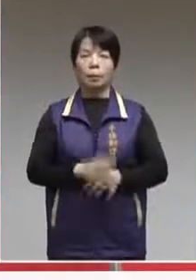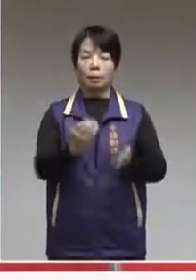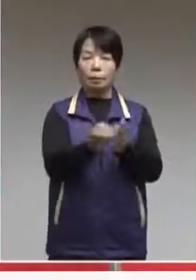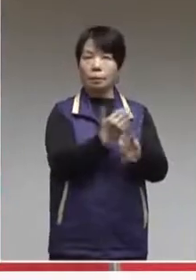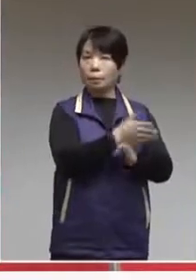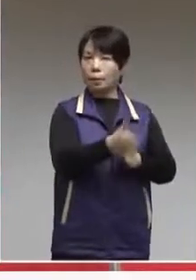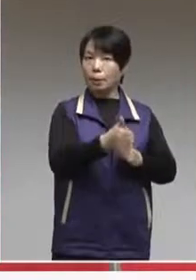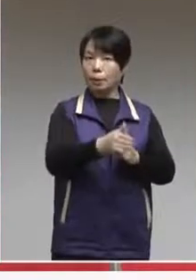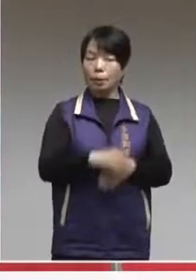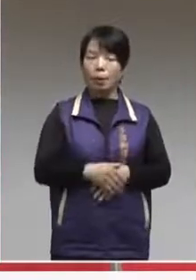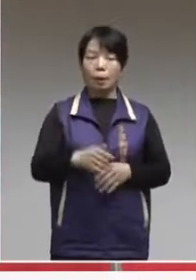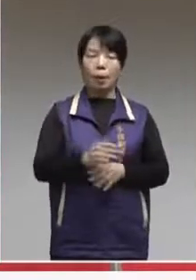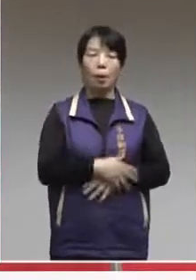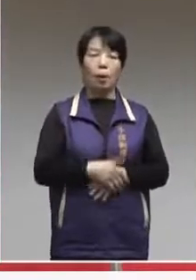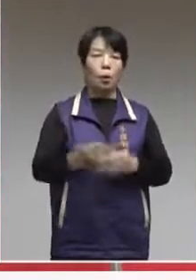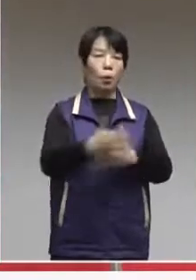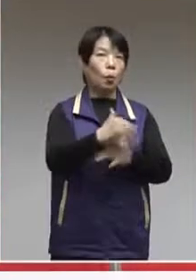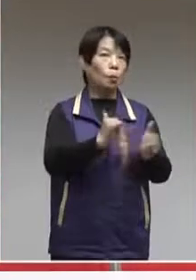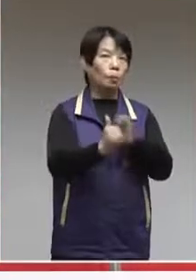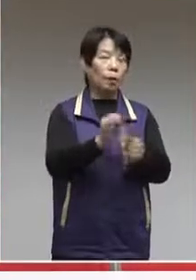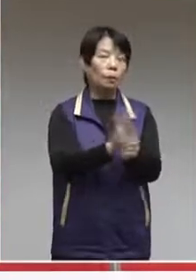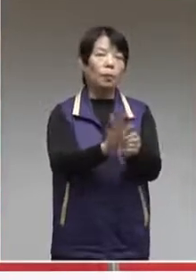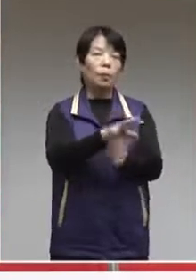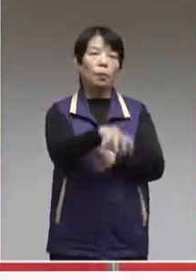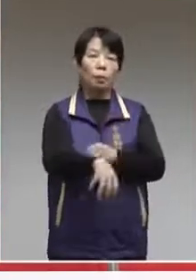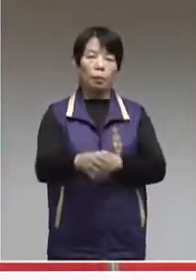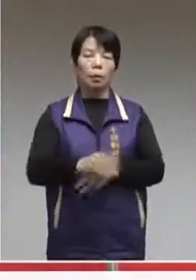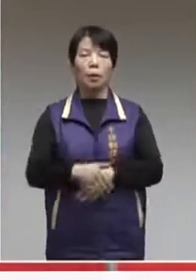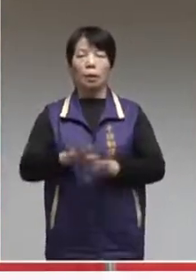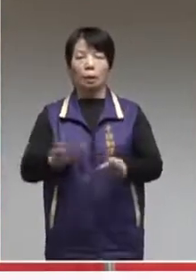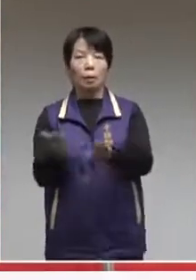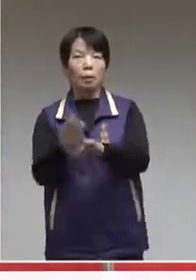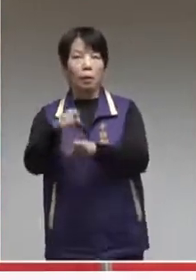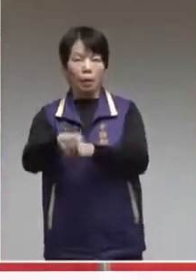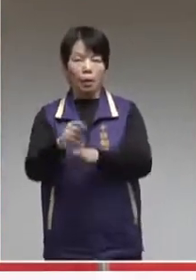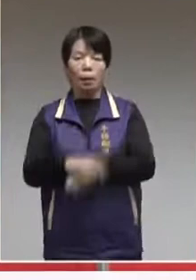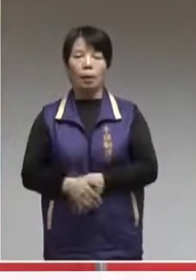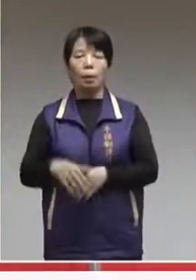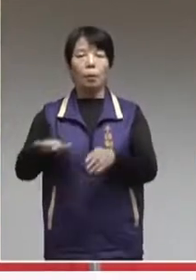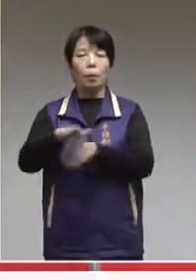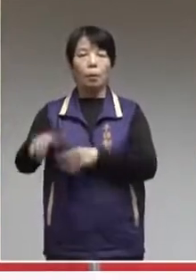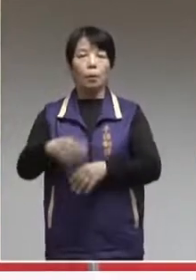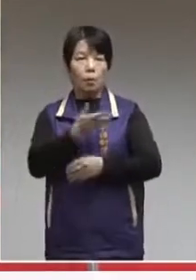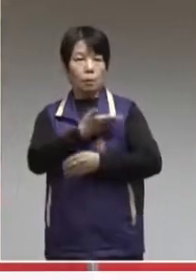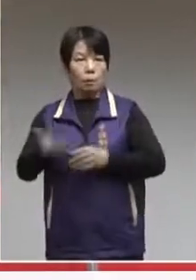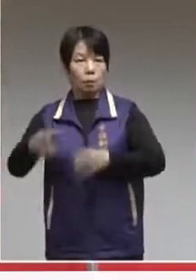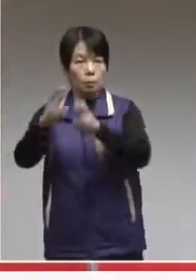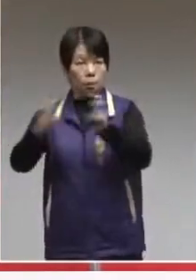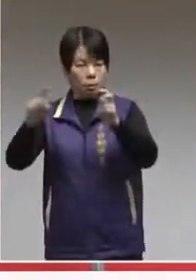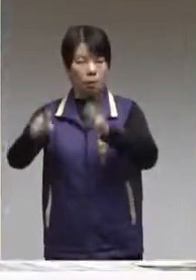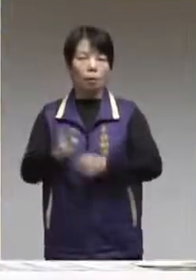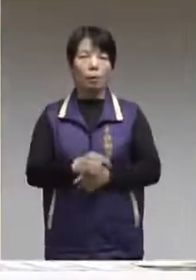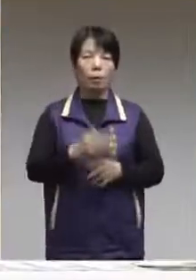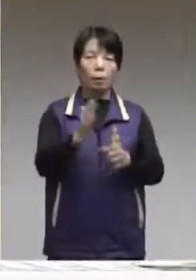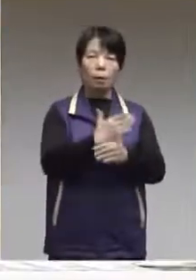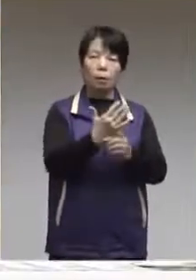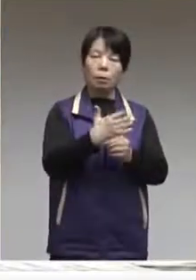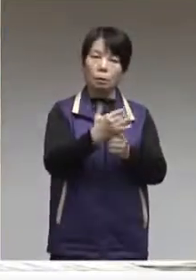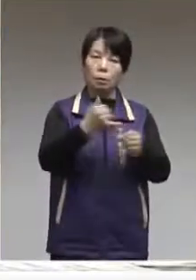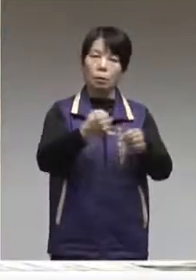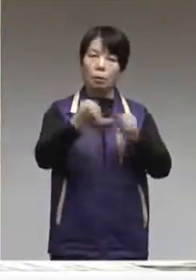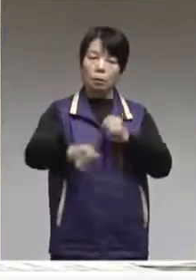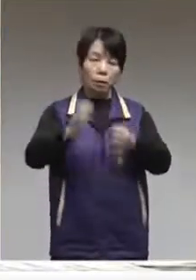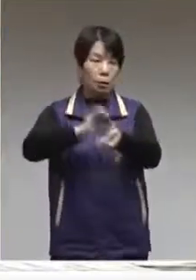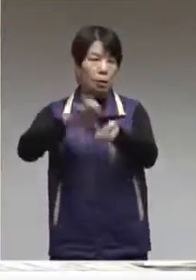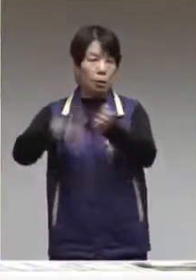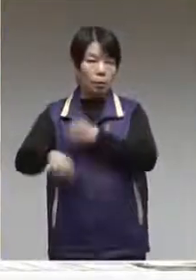前镇的渔民服务中心，好，哦，前镇的西岸码头。广济宫、福寿宫、旗津医院、高科大旗津校区